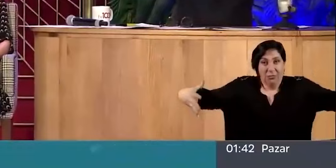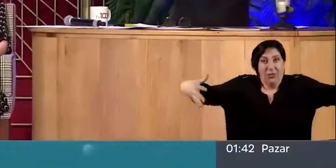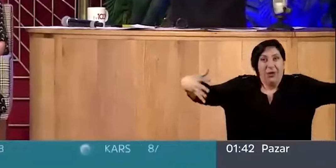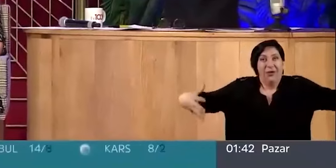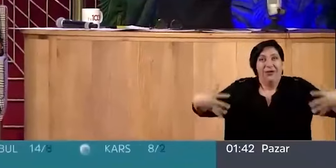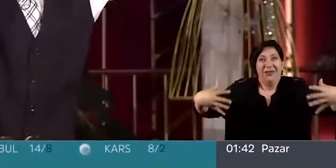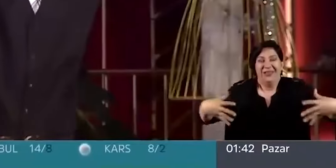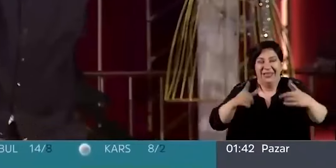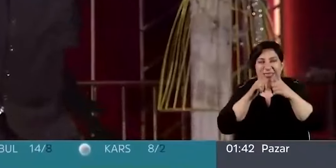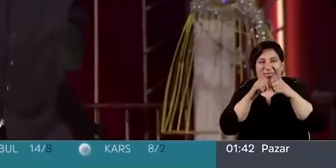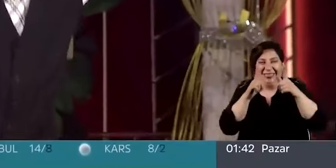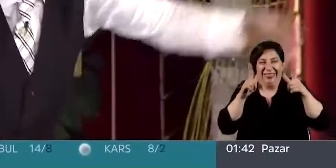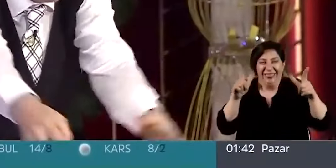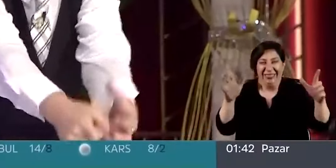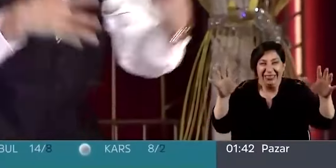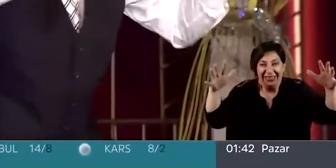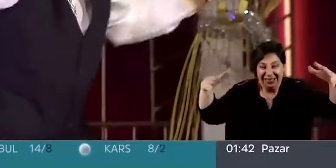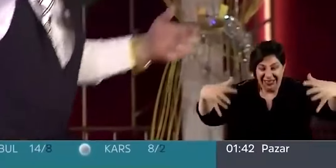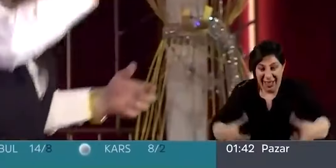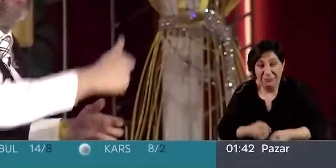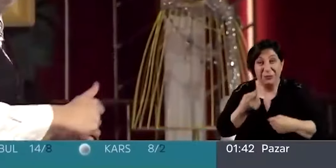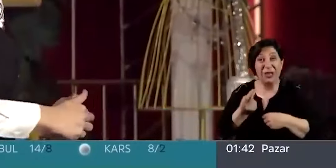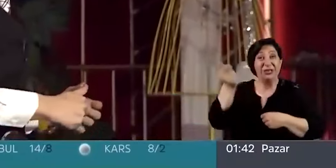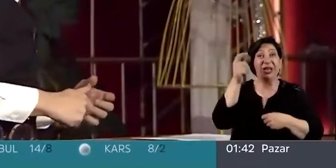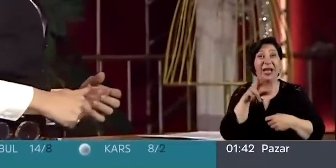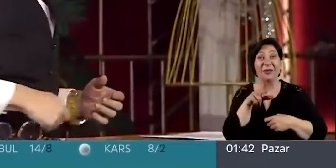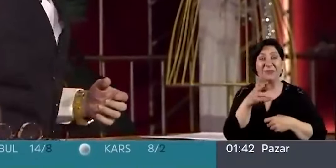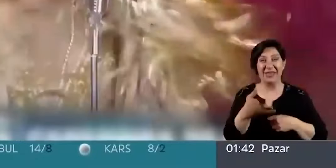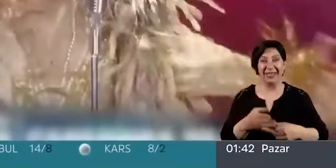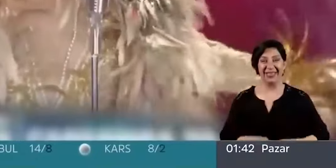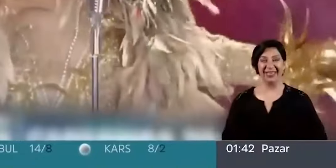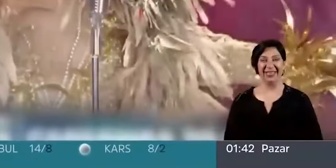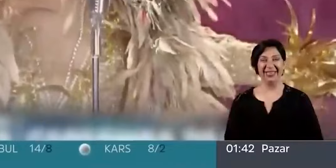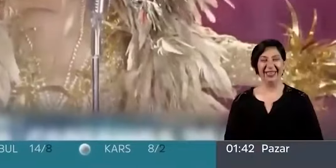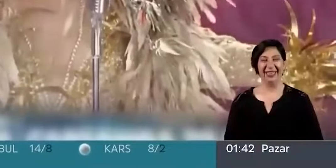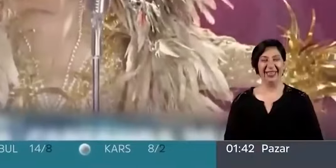My Love gelecek ve kapacak yani. Devam.